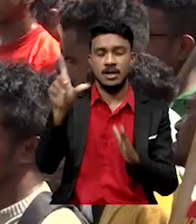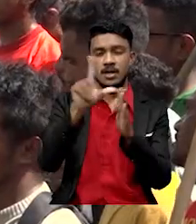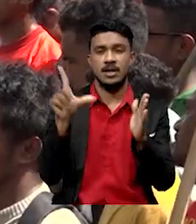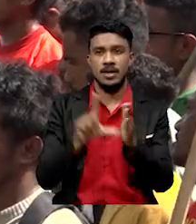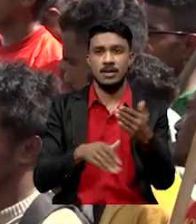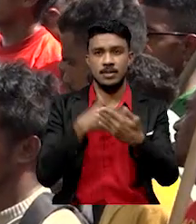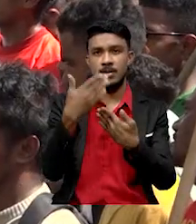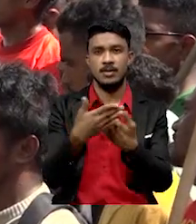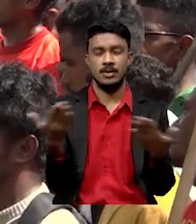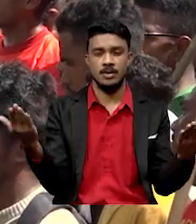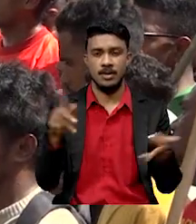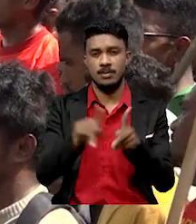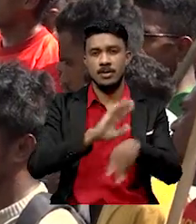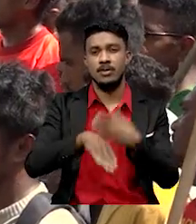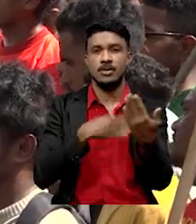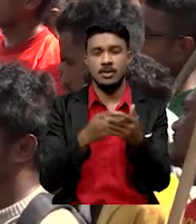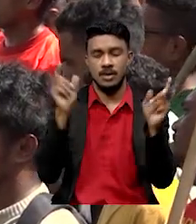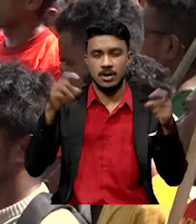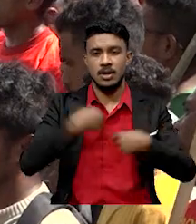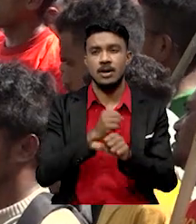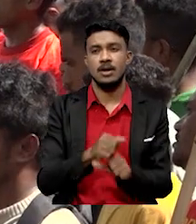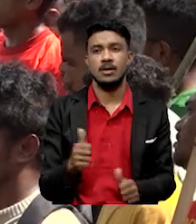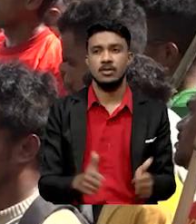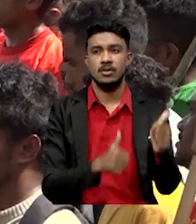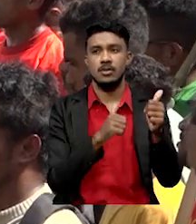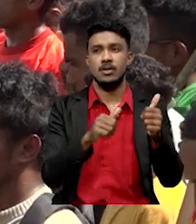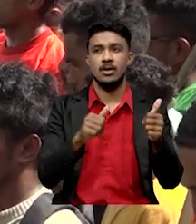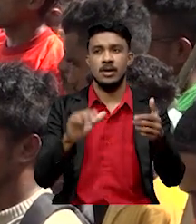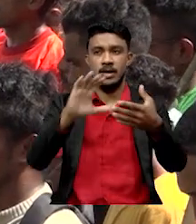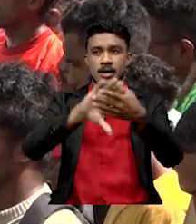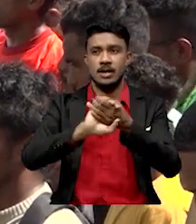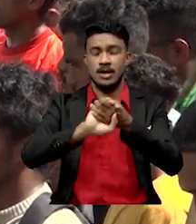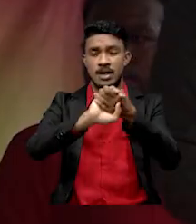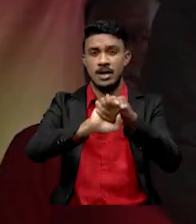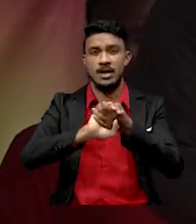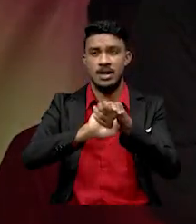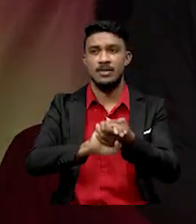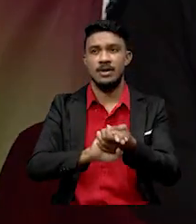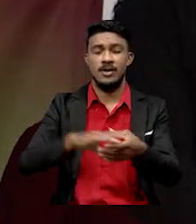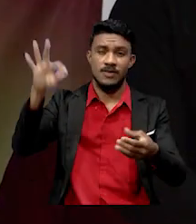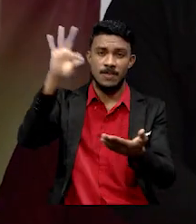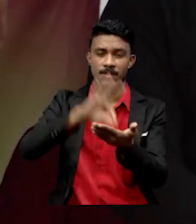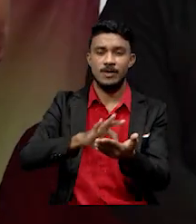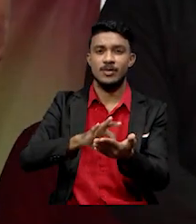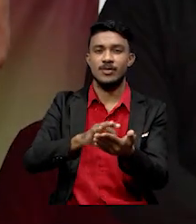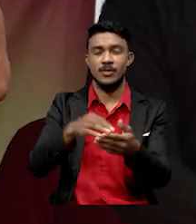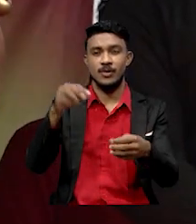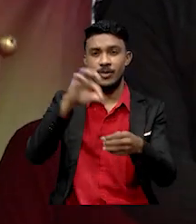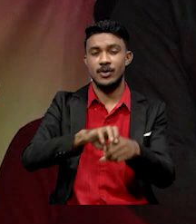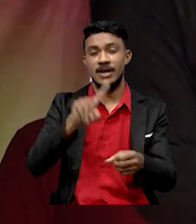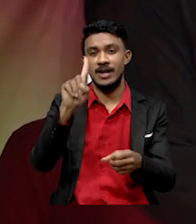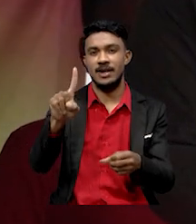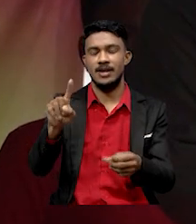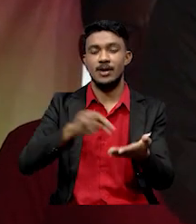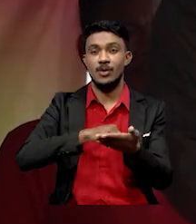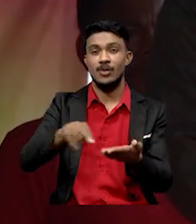inan idenebe e mahotu tengki lautir. Karli mahamutu ba, vota tu ku akida det ba nomor 2 maka